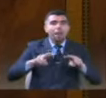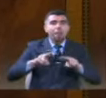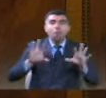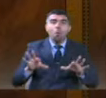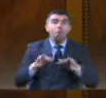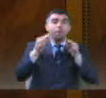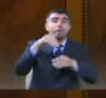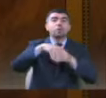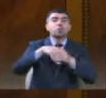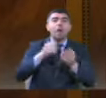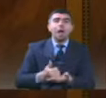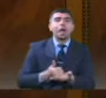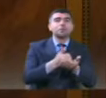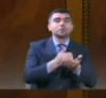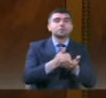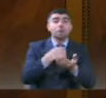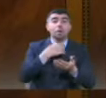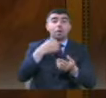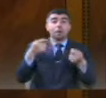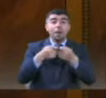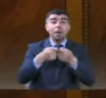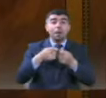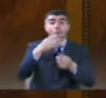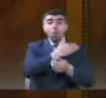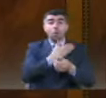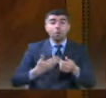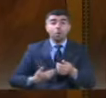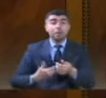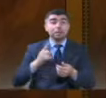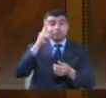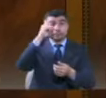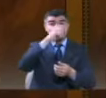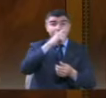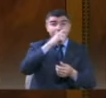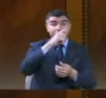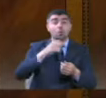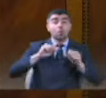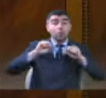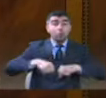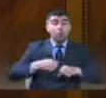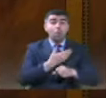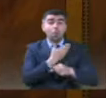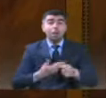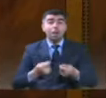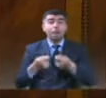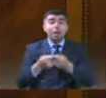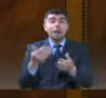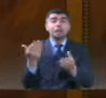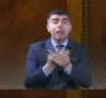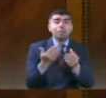تنفيذها تحديا في حد ذاته، فقد بادرت الحكومة إلى الاستجابة لمطالب